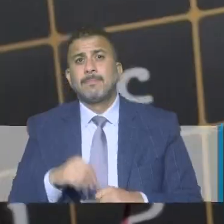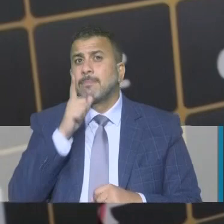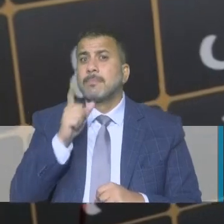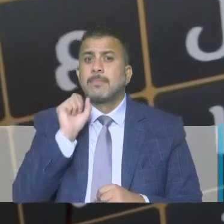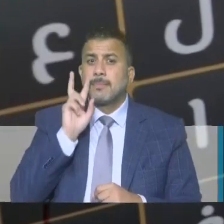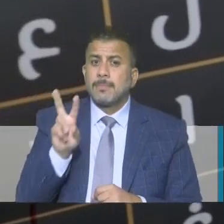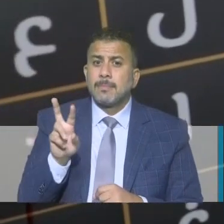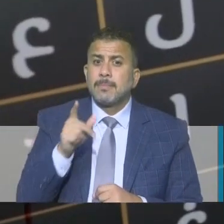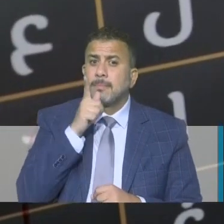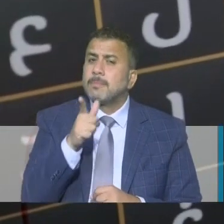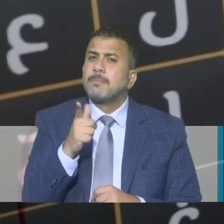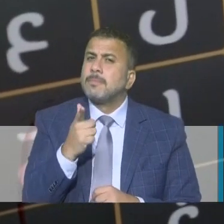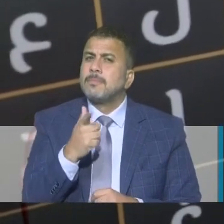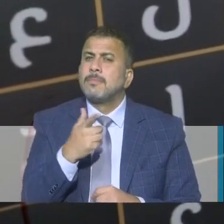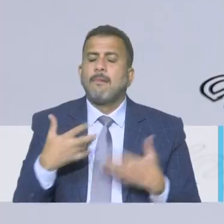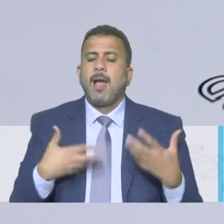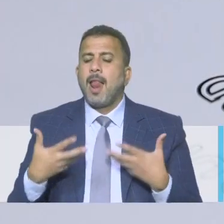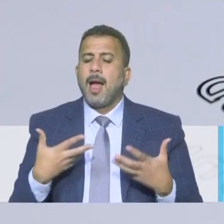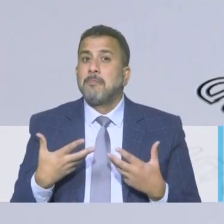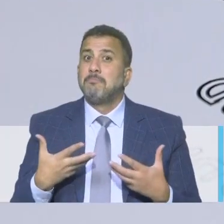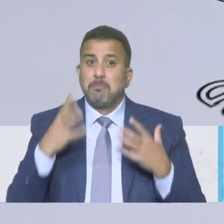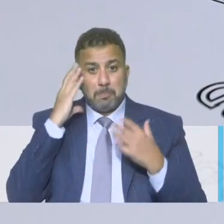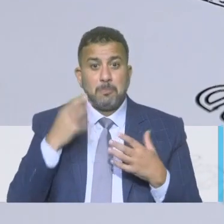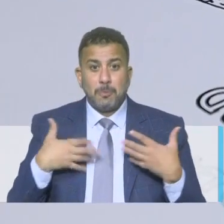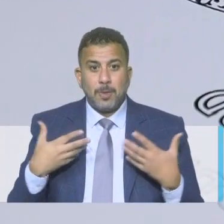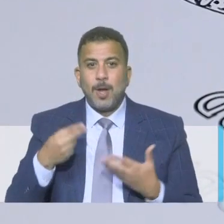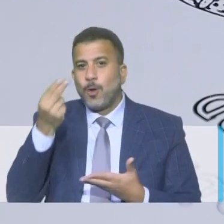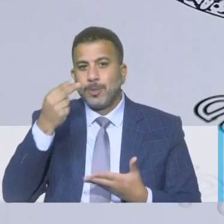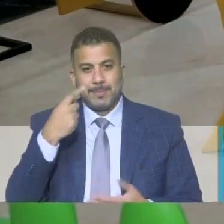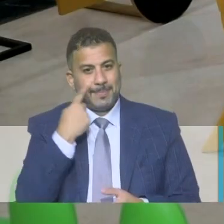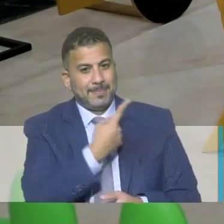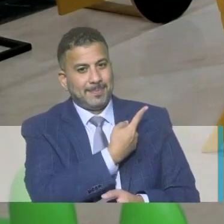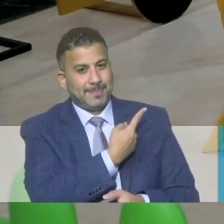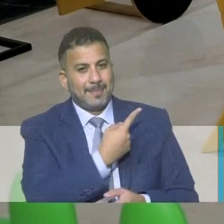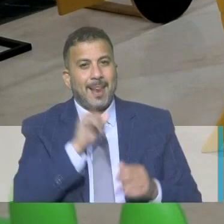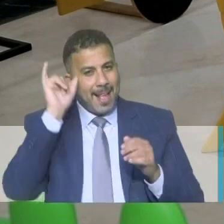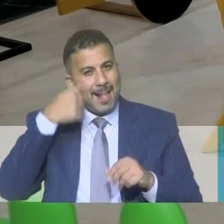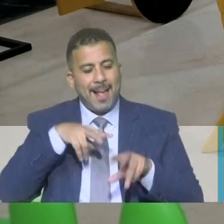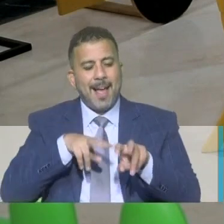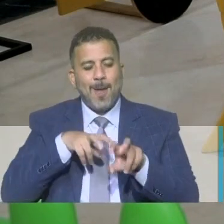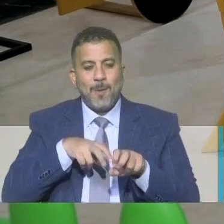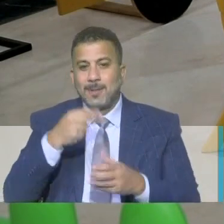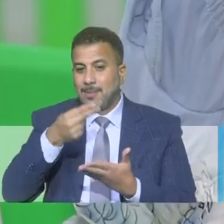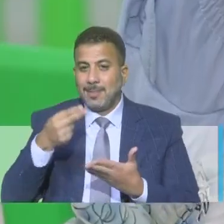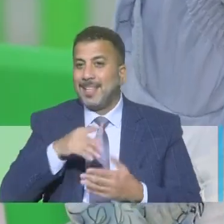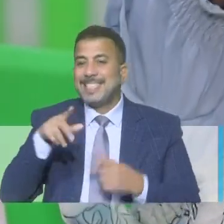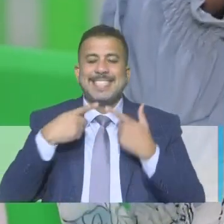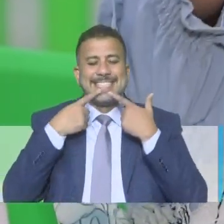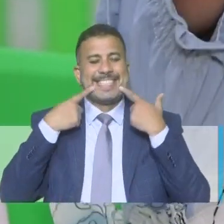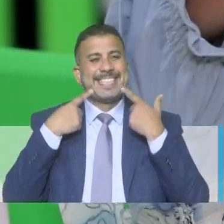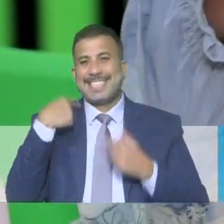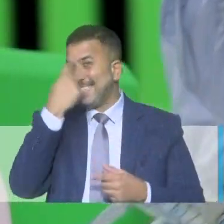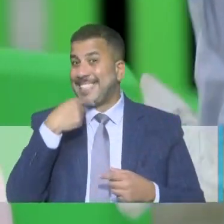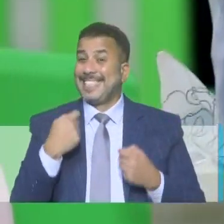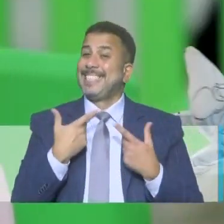الفعالية تنوعت ما بين ألعاب ممتعة وتلوين رسومات الحيوانات، وعكست البهجة على وجوه